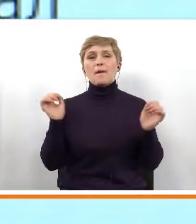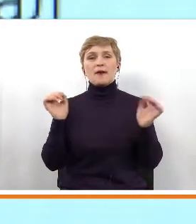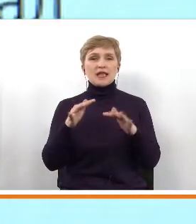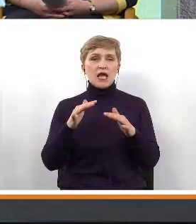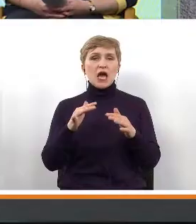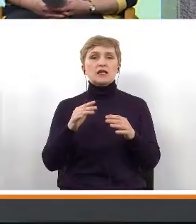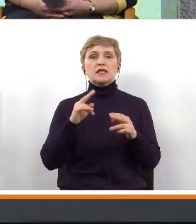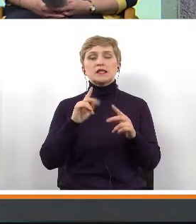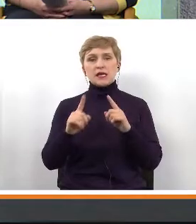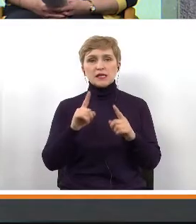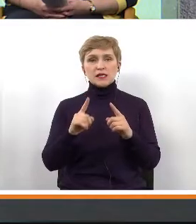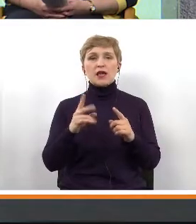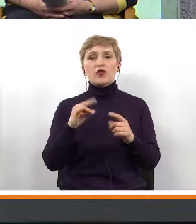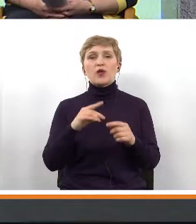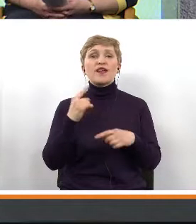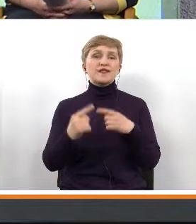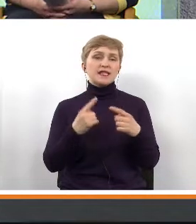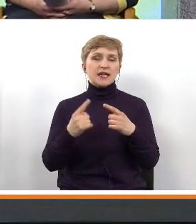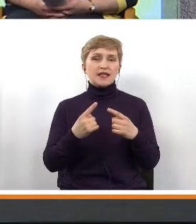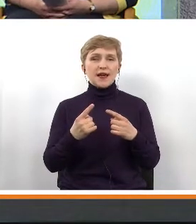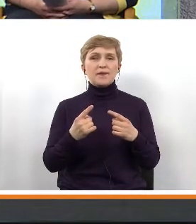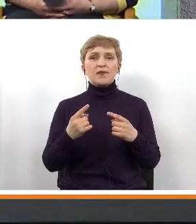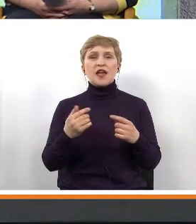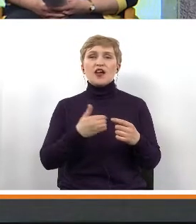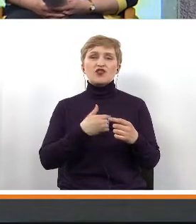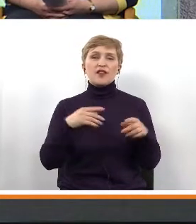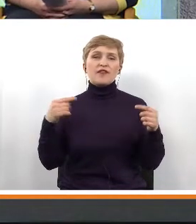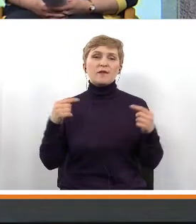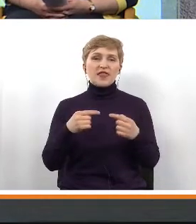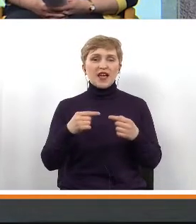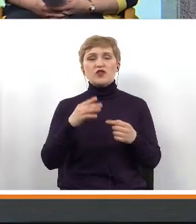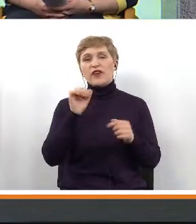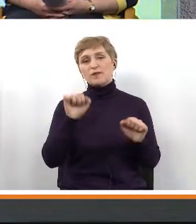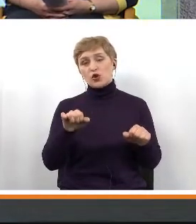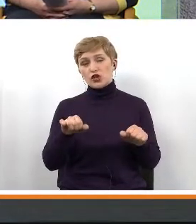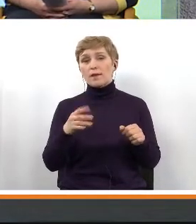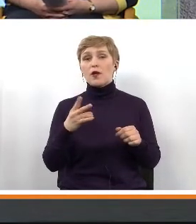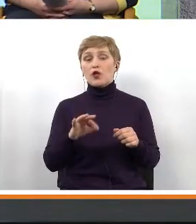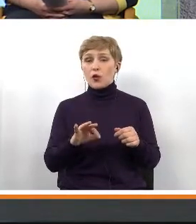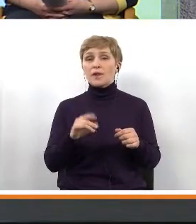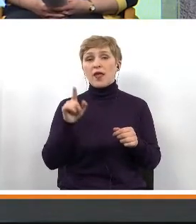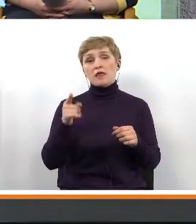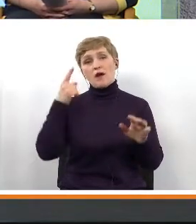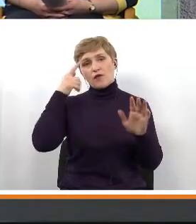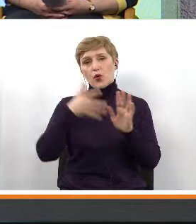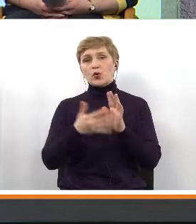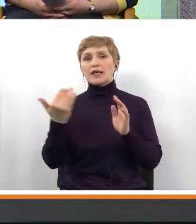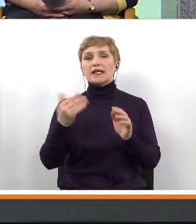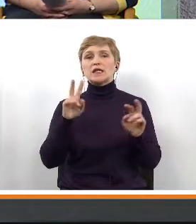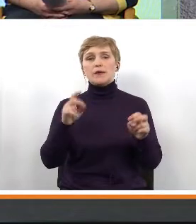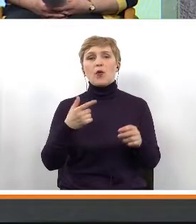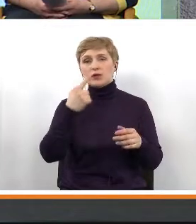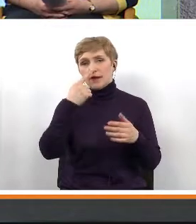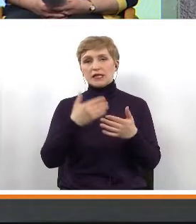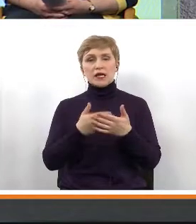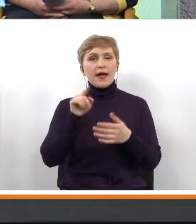Ну, не всегда желания совпадают с возможностями, но тем не менее, как бы она в курсе, эта тема ей очень близка,